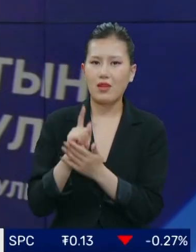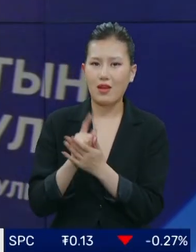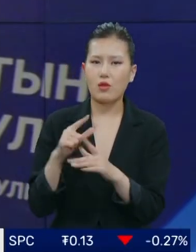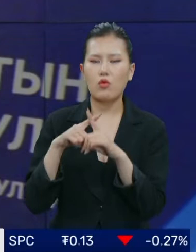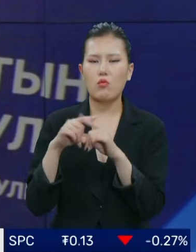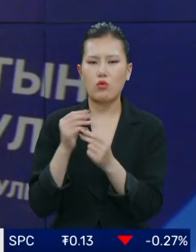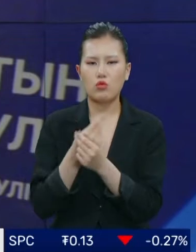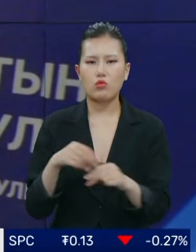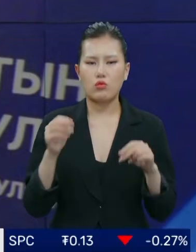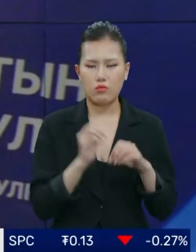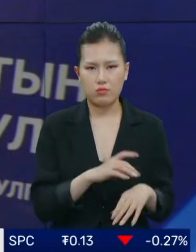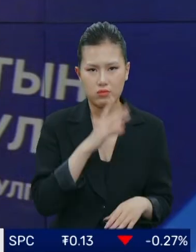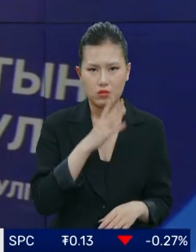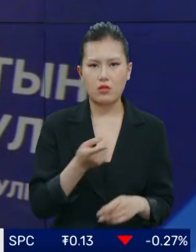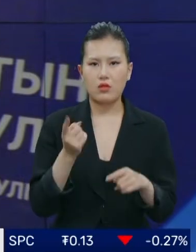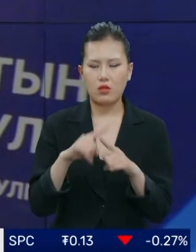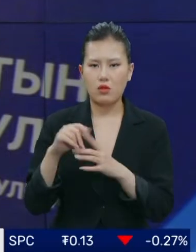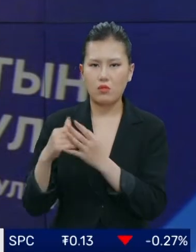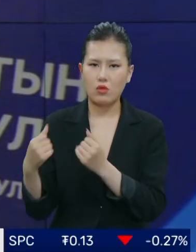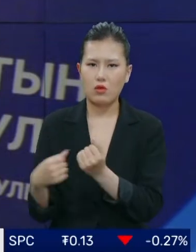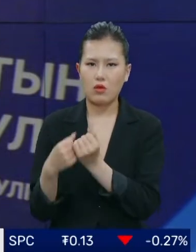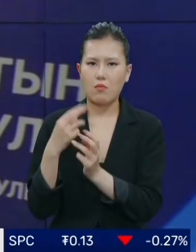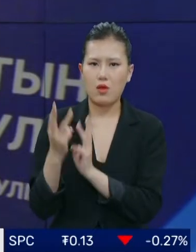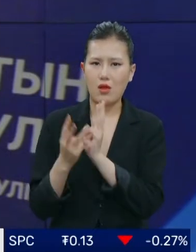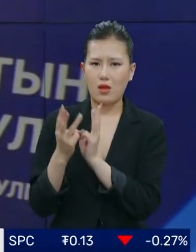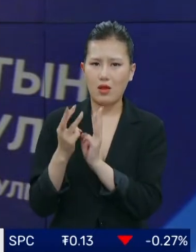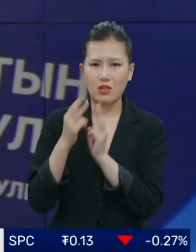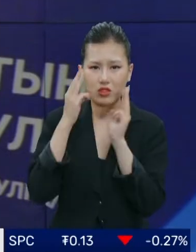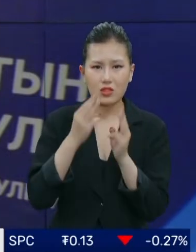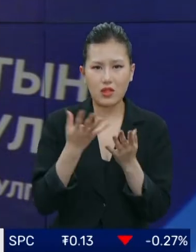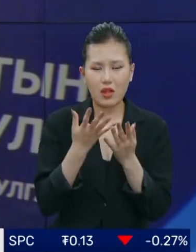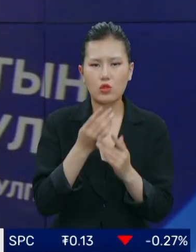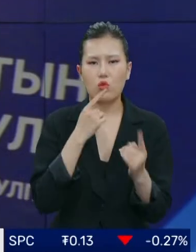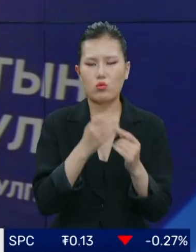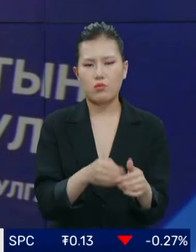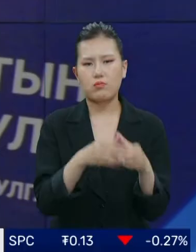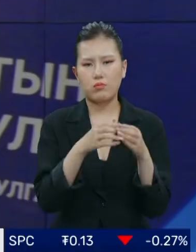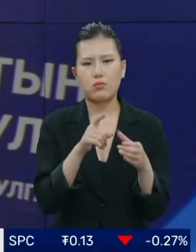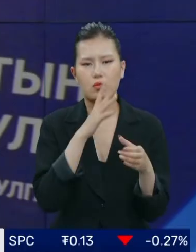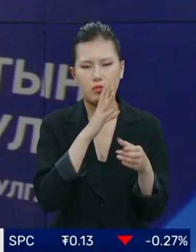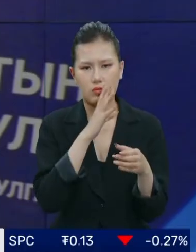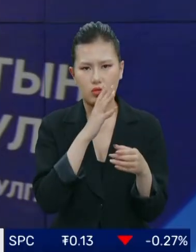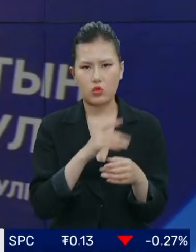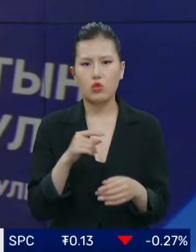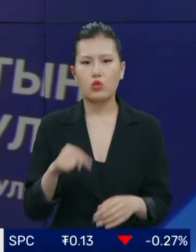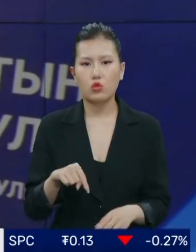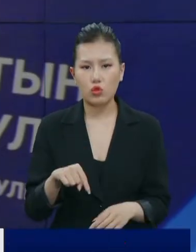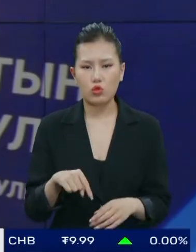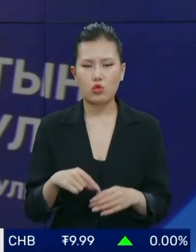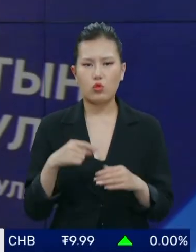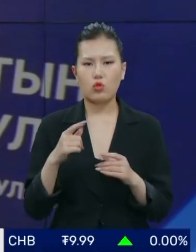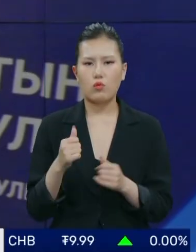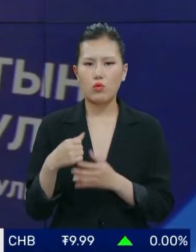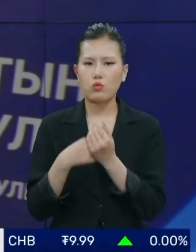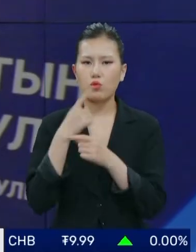хөрөнгө оруулагчдтай холбоотой гомдол маргааны хилэлцдэг зөвлөл байгуулахаар болсон юм а. Энэ талаар өнөөдөр болсон хөрөнгө оруулалтын тухай хуулийн төслийн